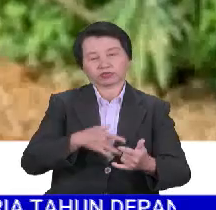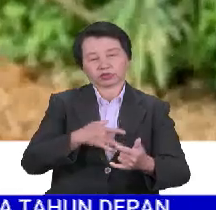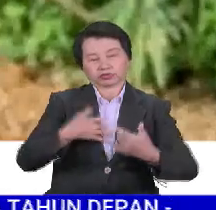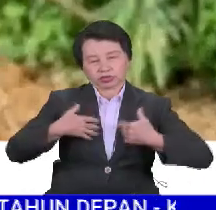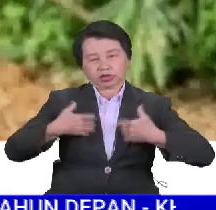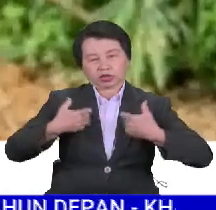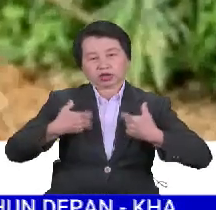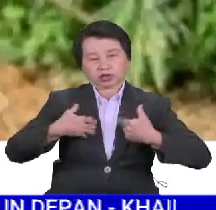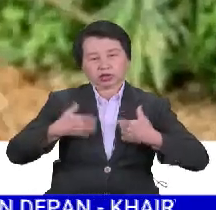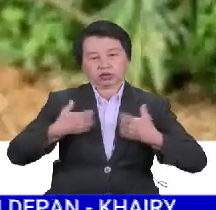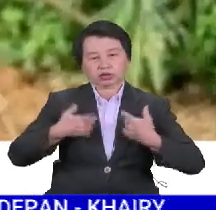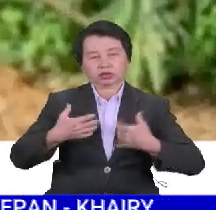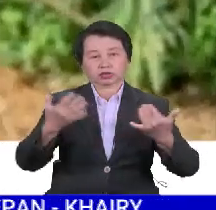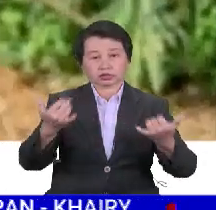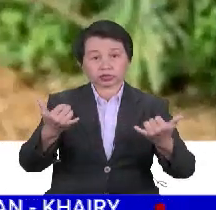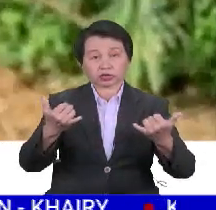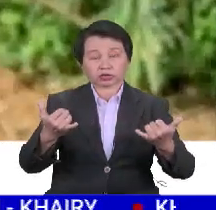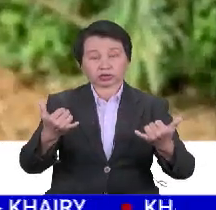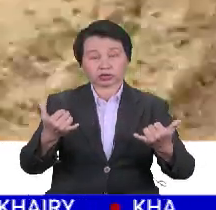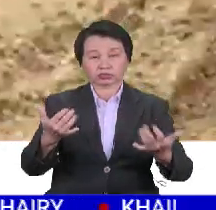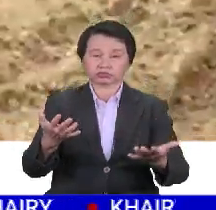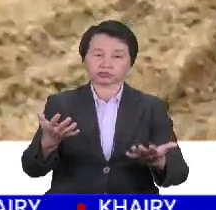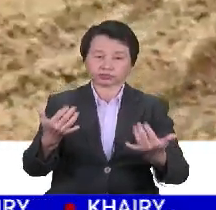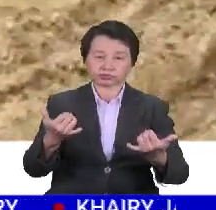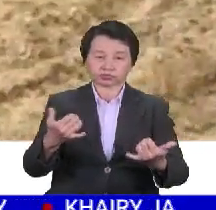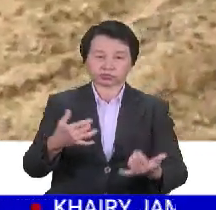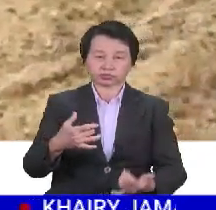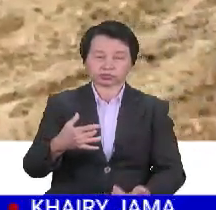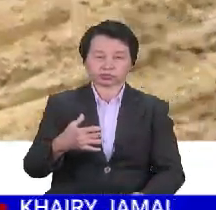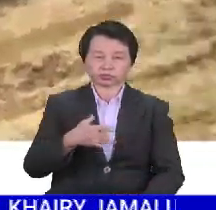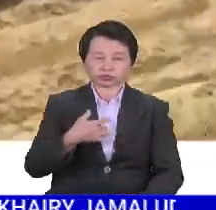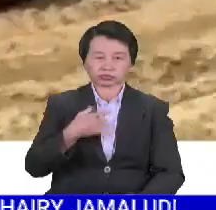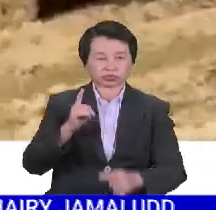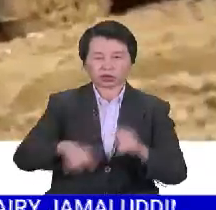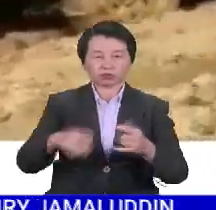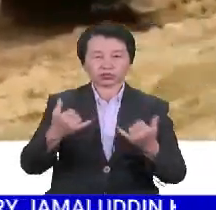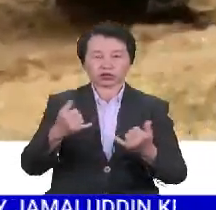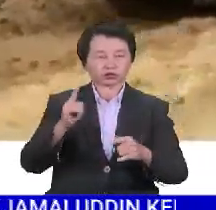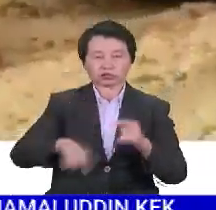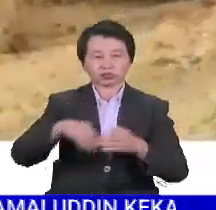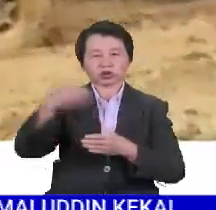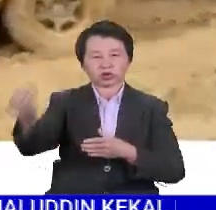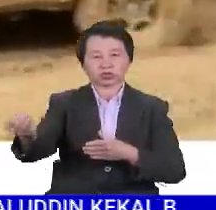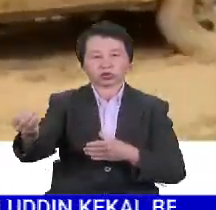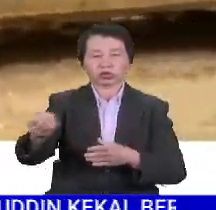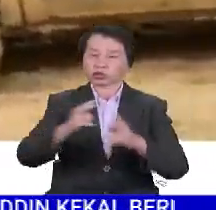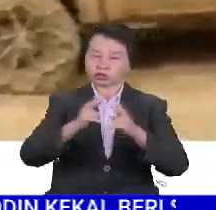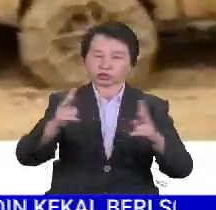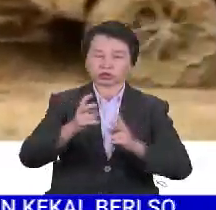Maknanya sekarang ni kira tak boleh keluar lah, sangat